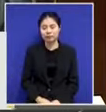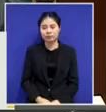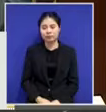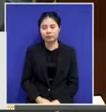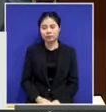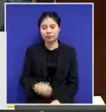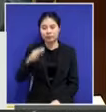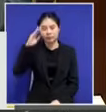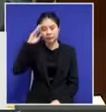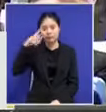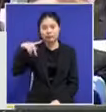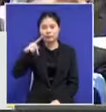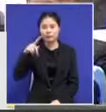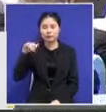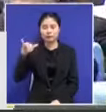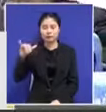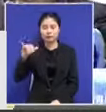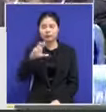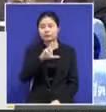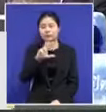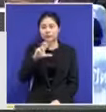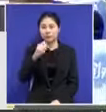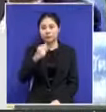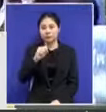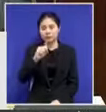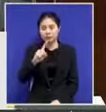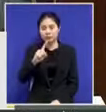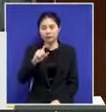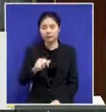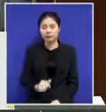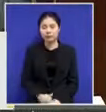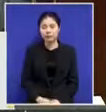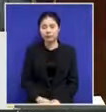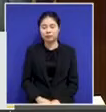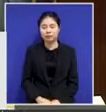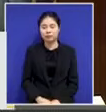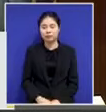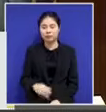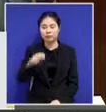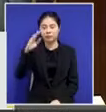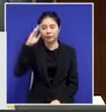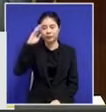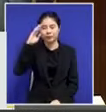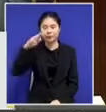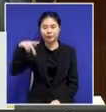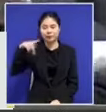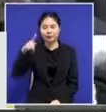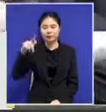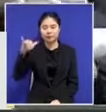พลเอกประยุทธ์จันทร์โอชาครับ 311นายประมาณสว่างญาติ พลเอกประยุทธ์จันทร์โอชาครับ